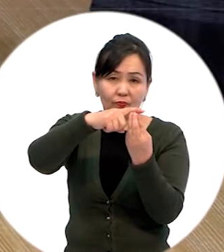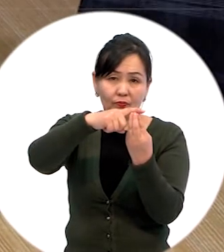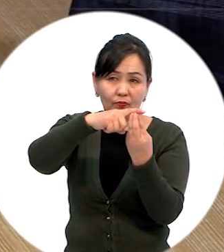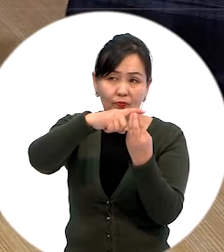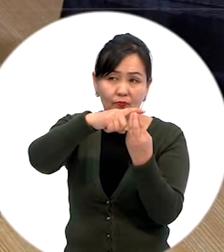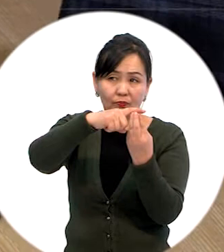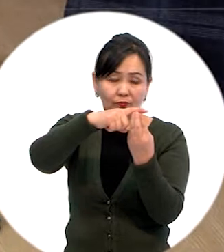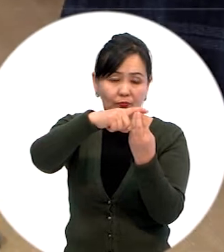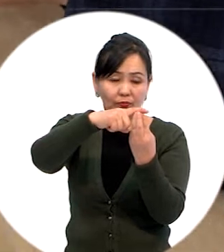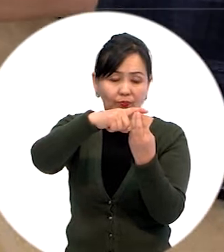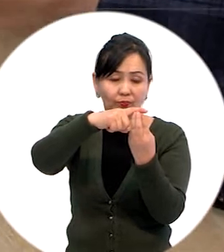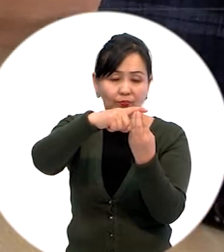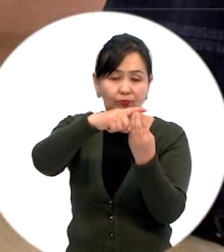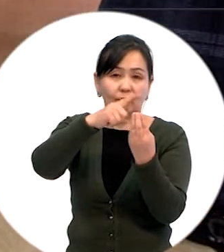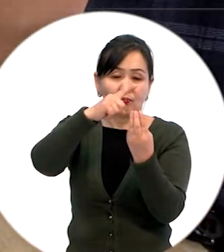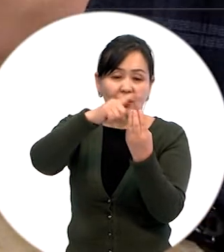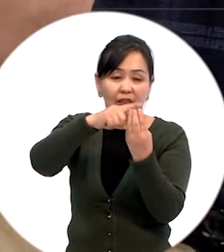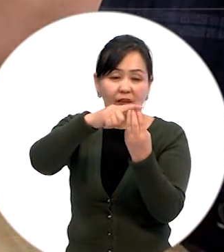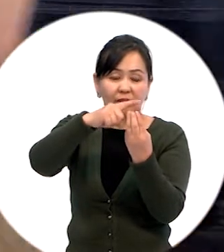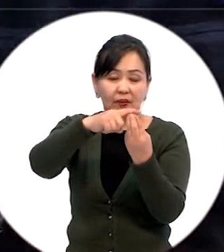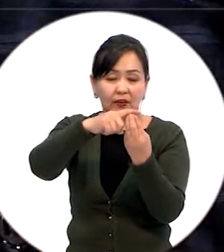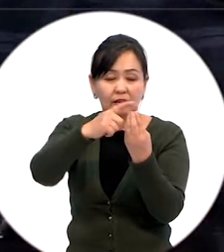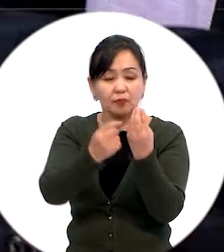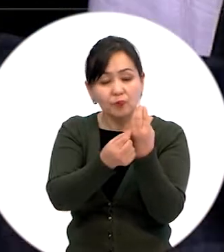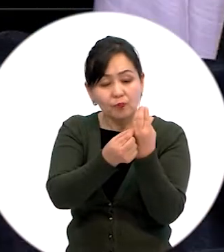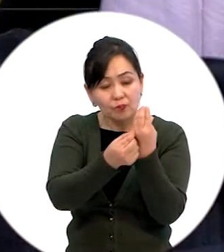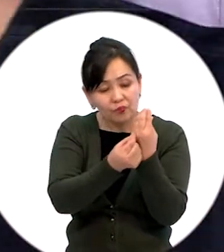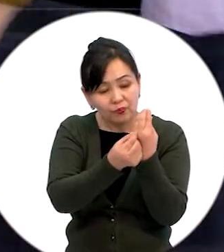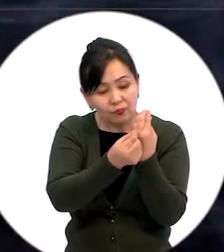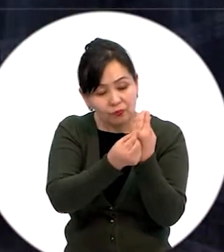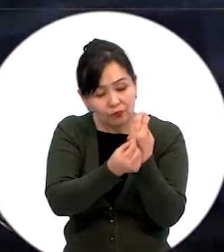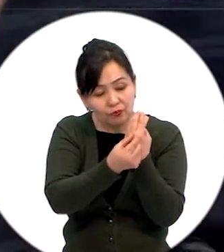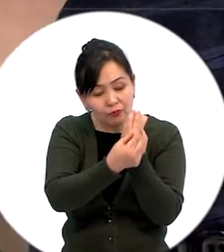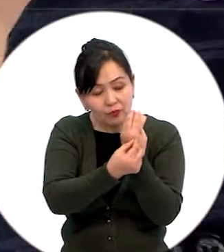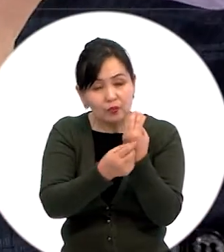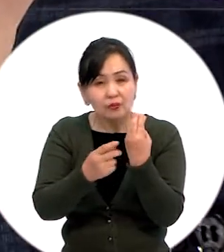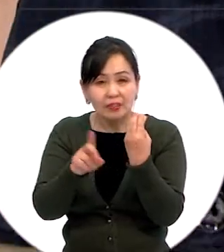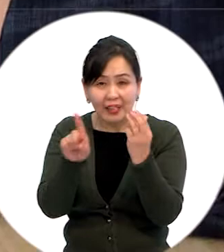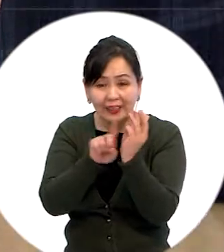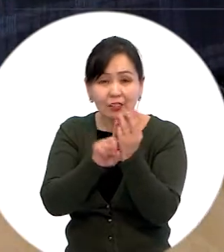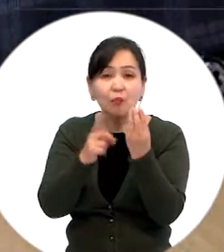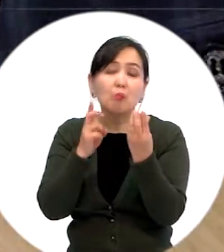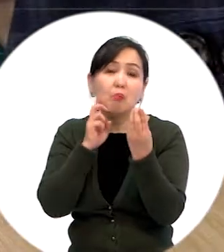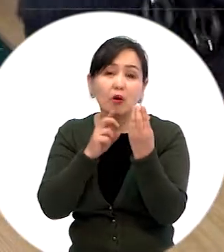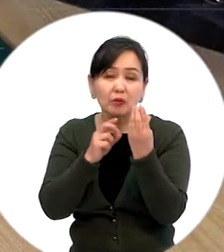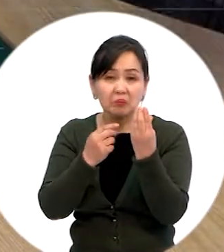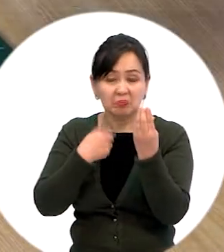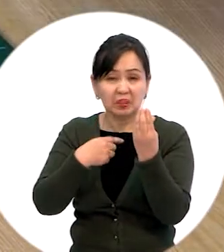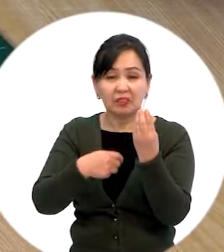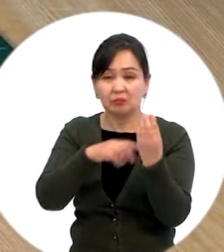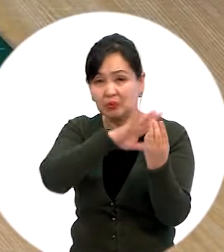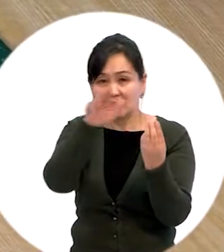За гадилны маань яг үзүүр хэсэг элемгүй бор байдаг баа тий. За тэр үзүүрийнх нь яг бидний одоо задлагдаг хэсэг гэсэн үг.